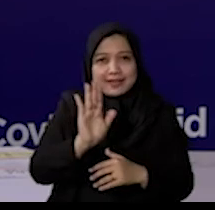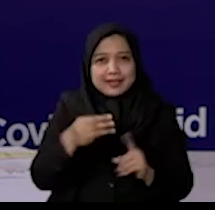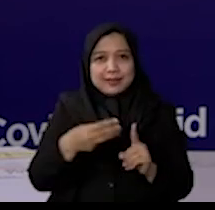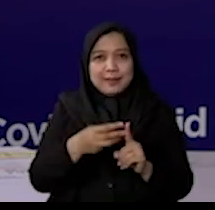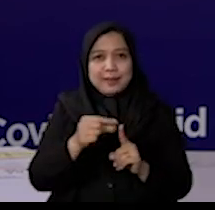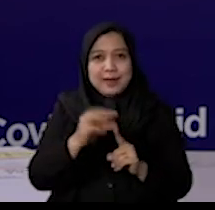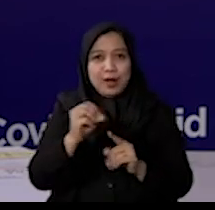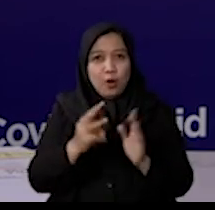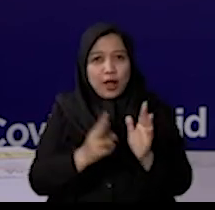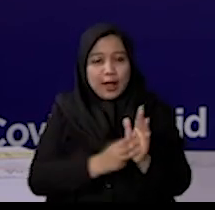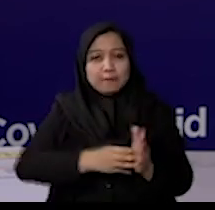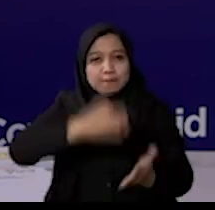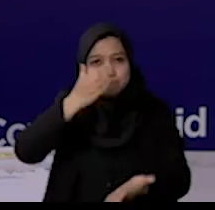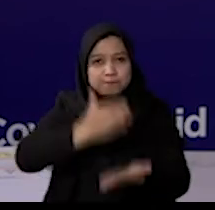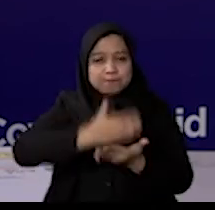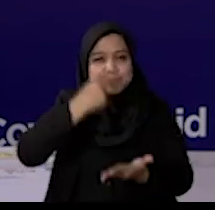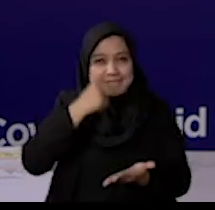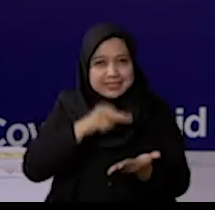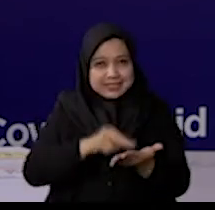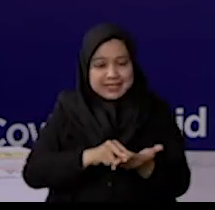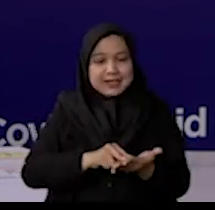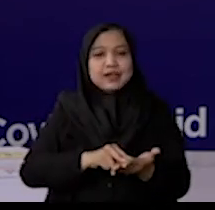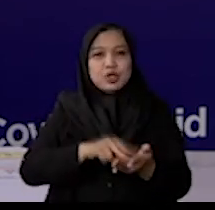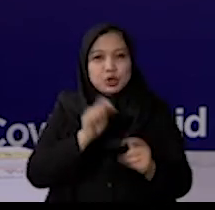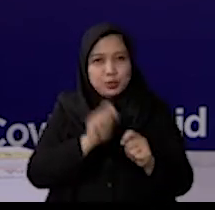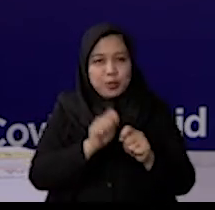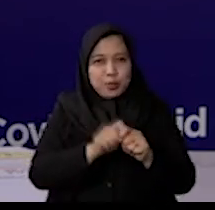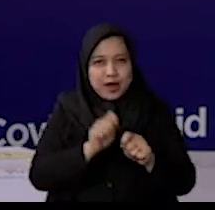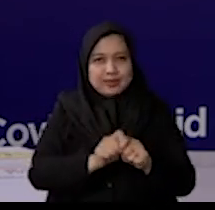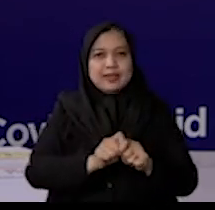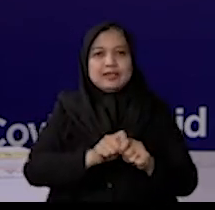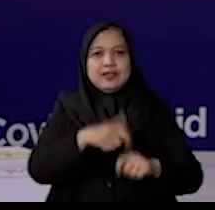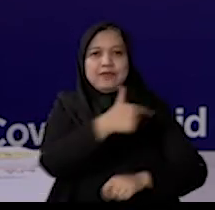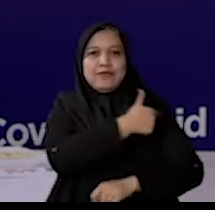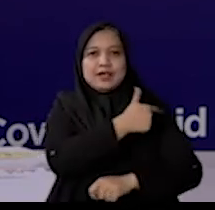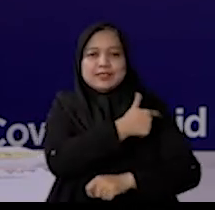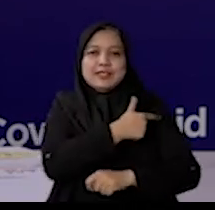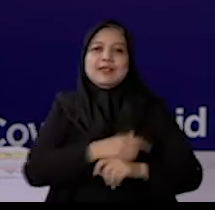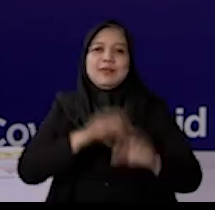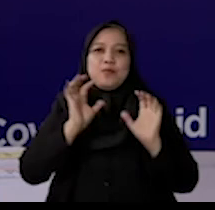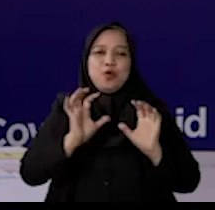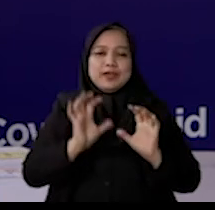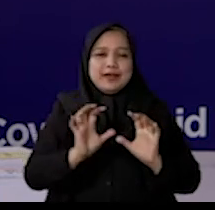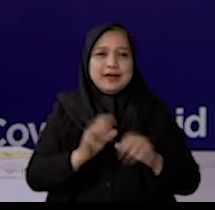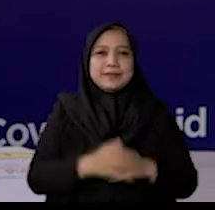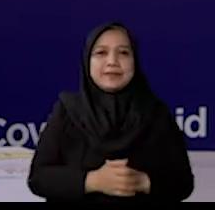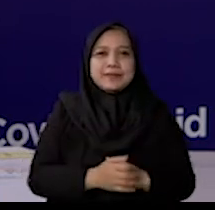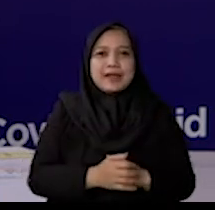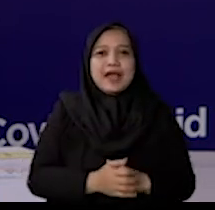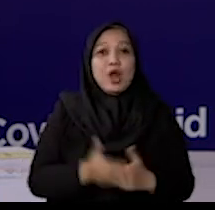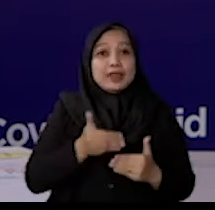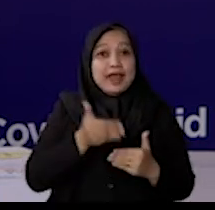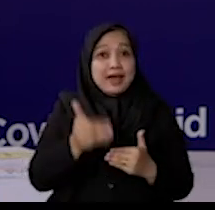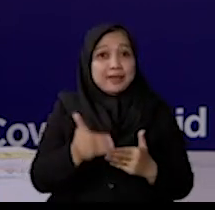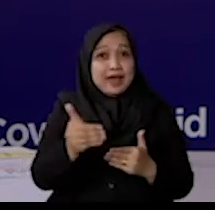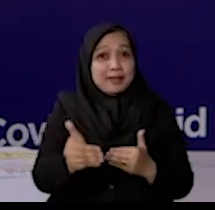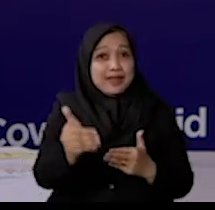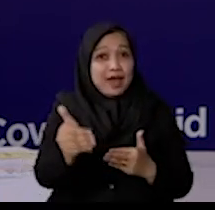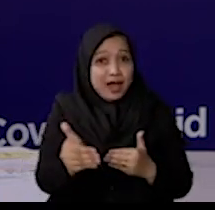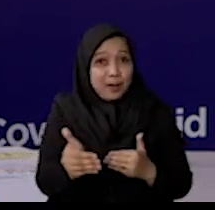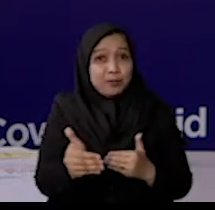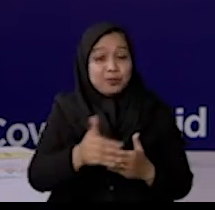POM untuk diproduksi secara massal. Setelah keseluruhan tahapan ini dilakukan